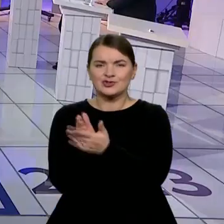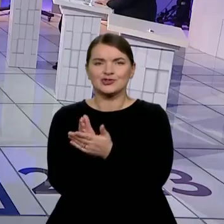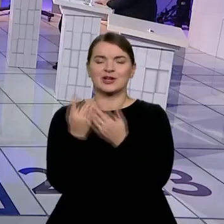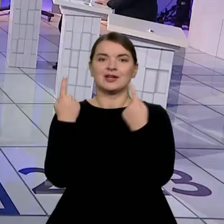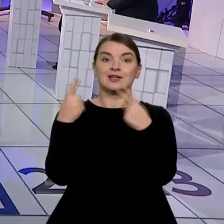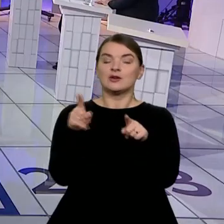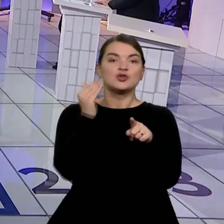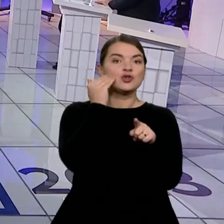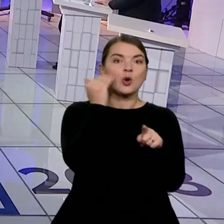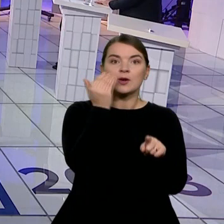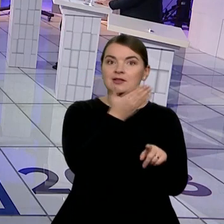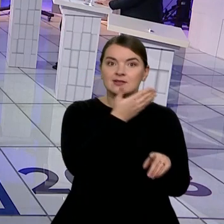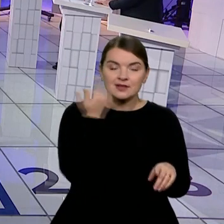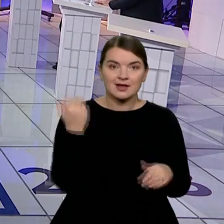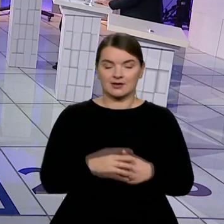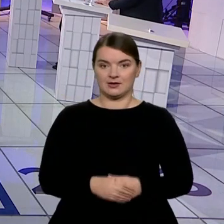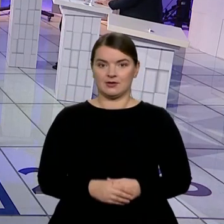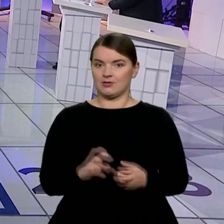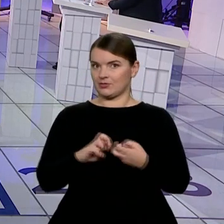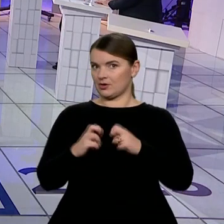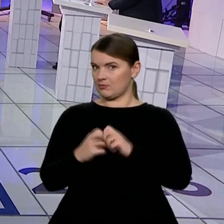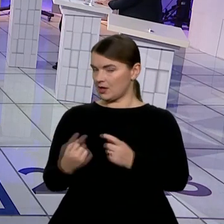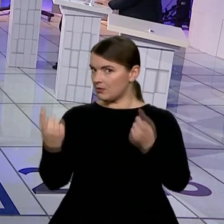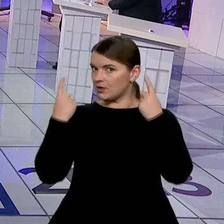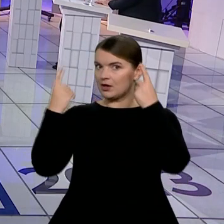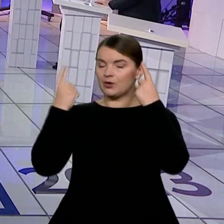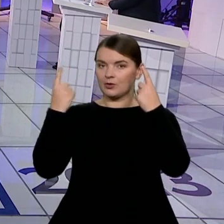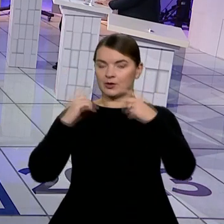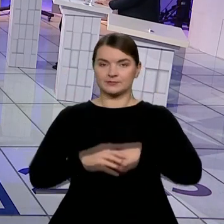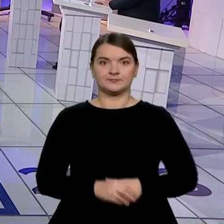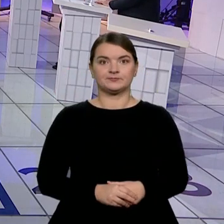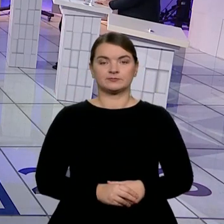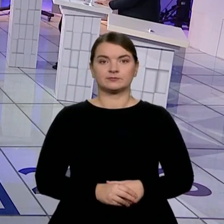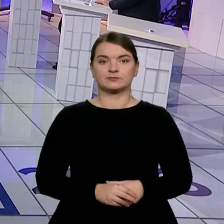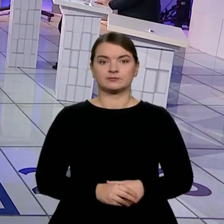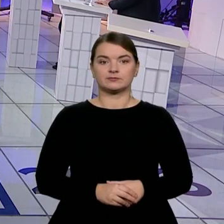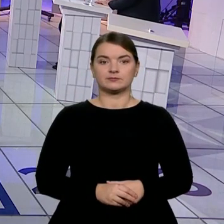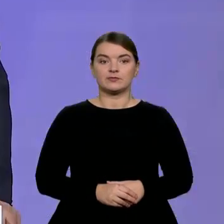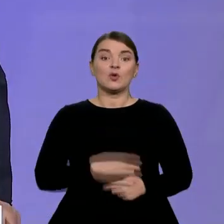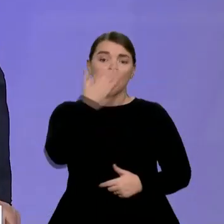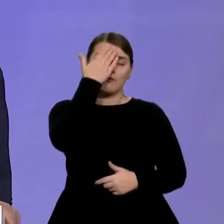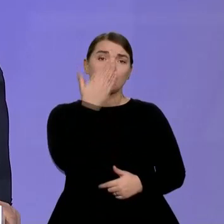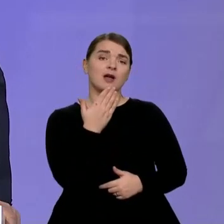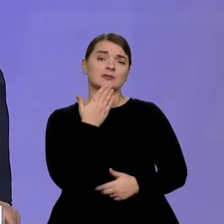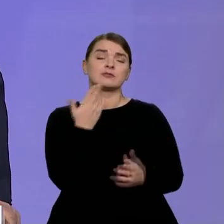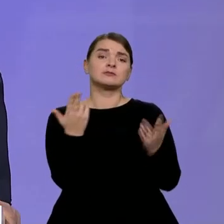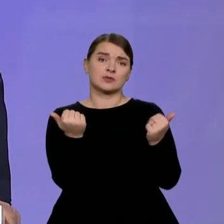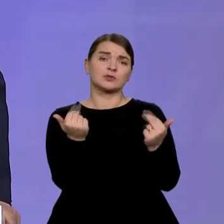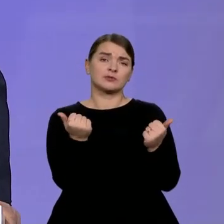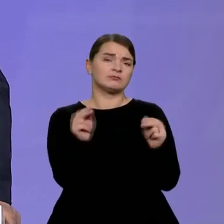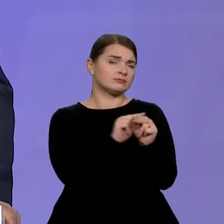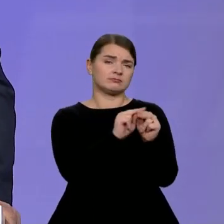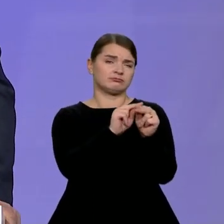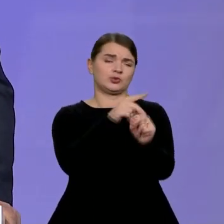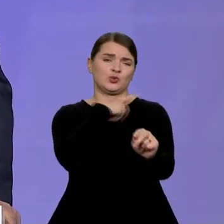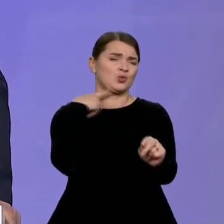Šiauliai neturi baseino. Va čia yra problema didesnė. O sakykime, vasaros sezono metu taip, daug ką galima padaryti